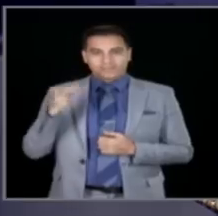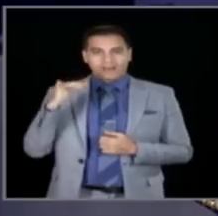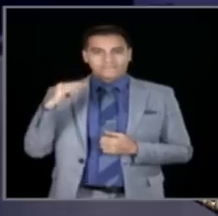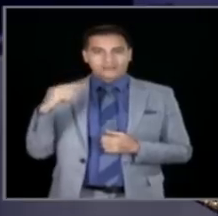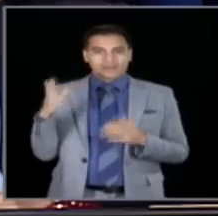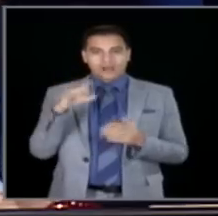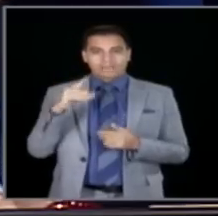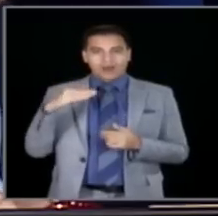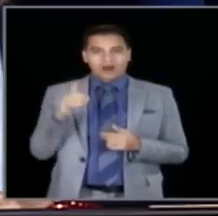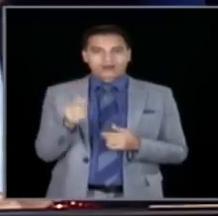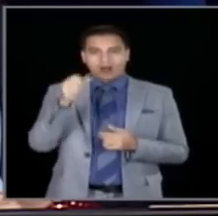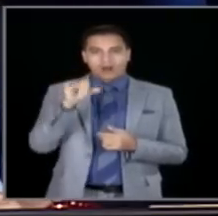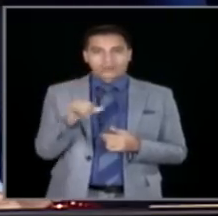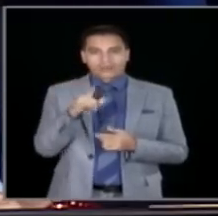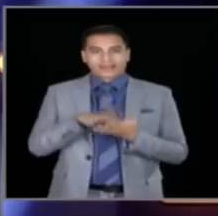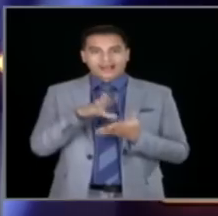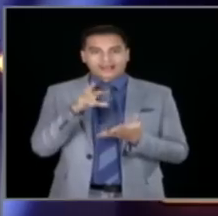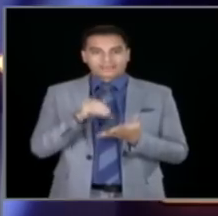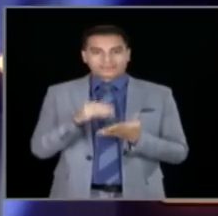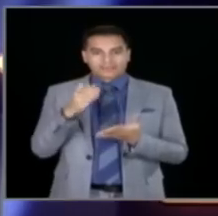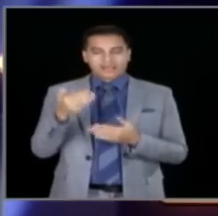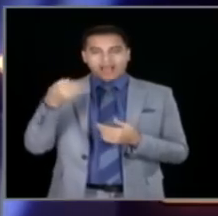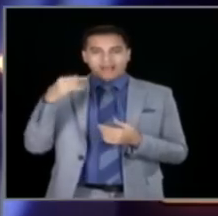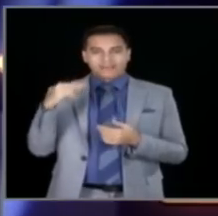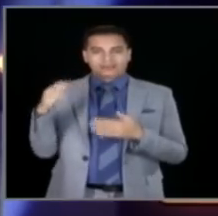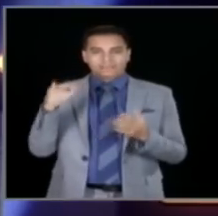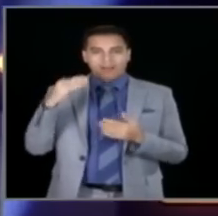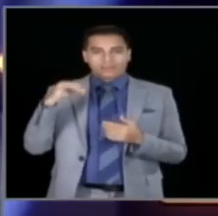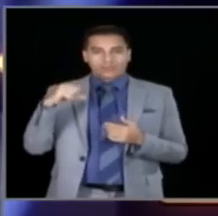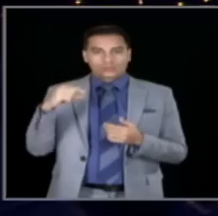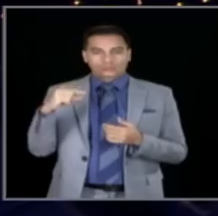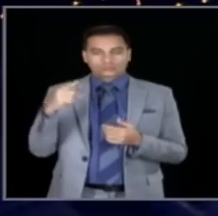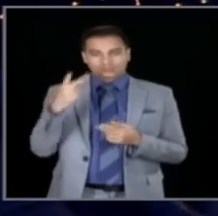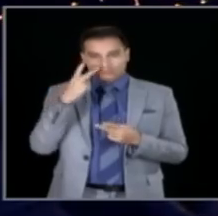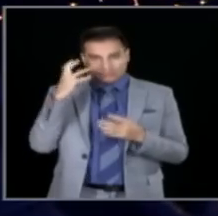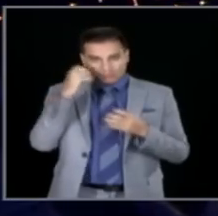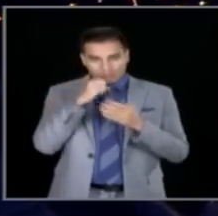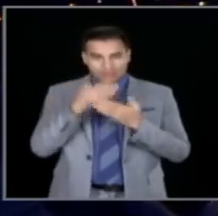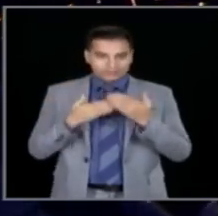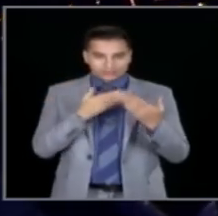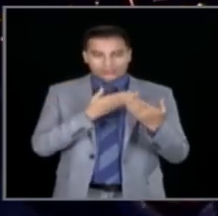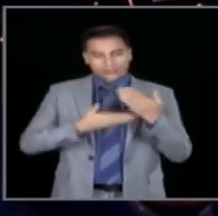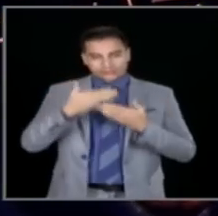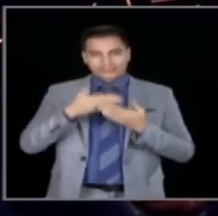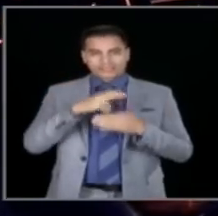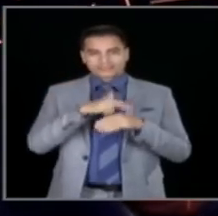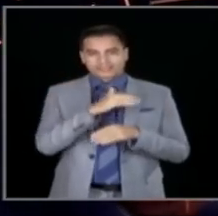محمد البحراوي انت اللي هتبتدي، احمد محمود هتروح تسمع اغنيه وترجع لنا تاني. البحراوي تعالى مكان.